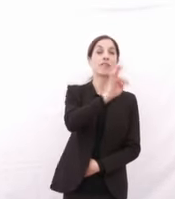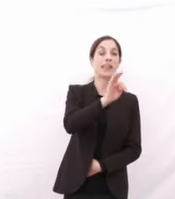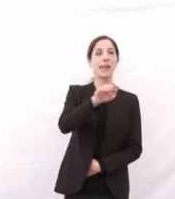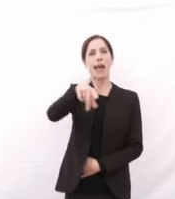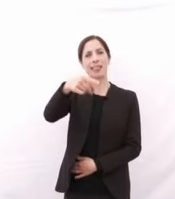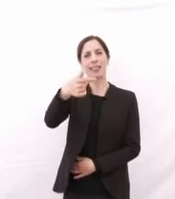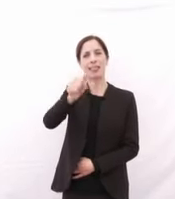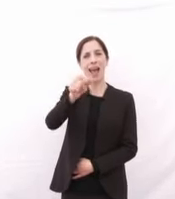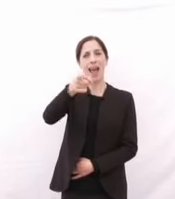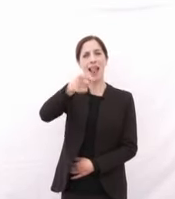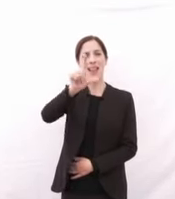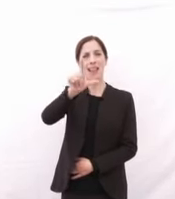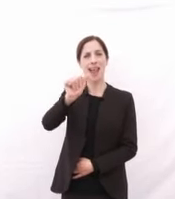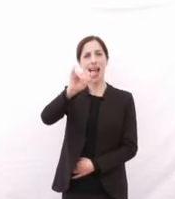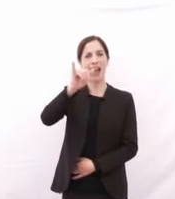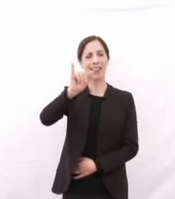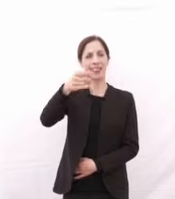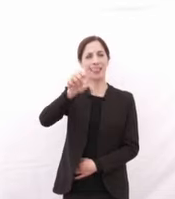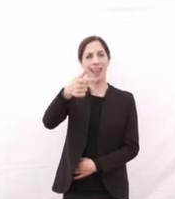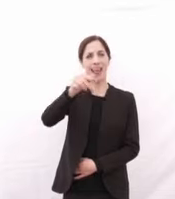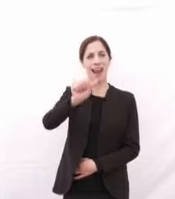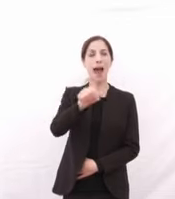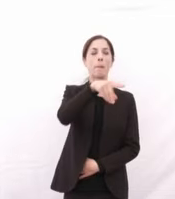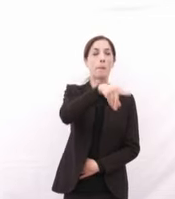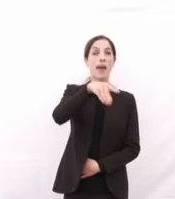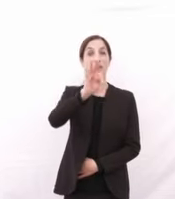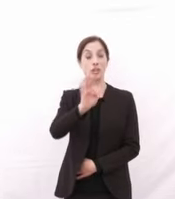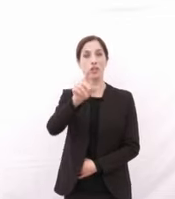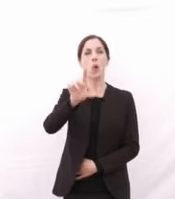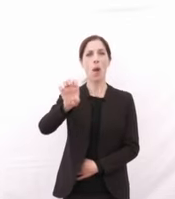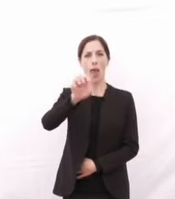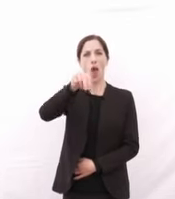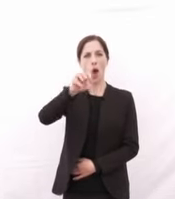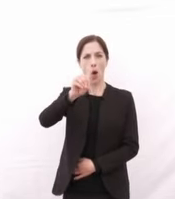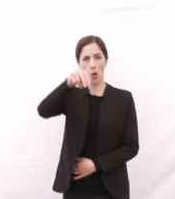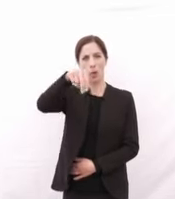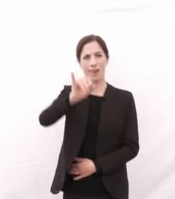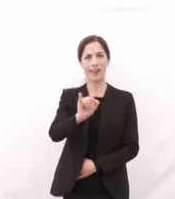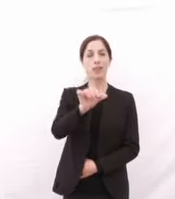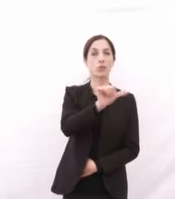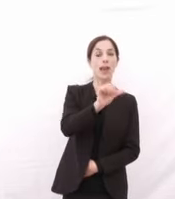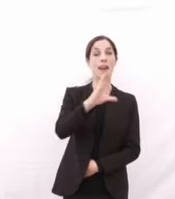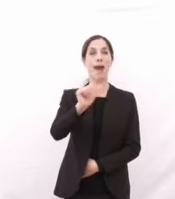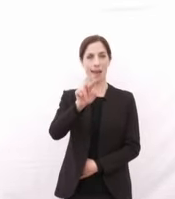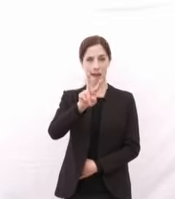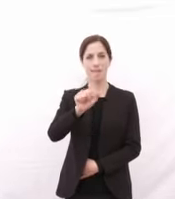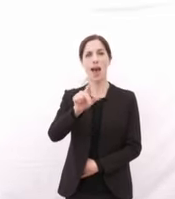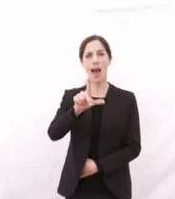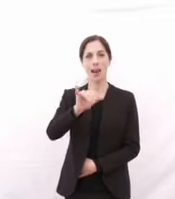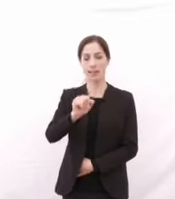Abramo Vastarella, Pier Francesco Leoni, Susanna Cavalli,